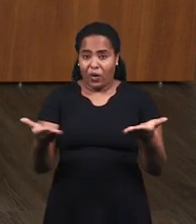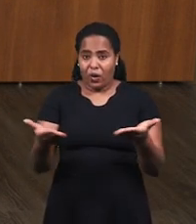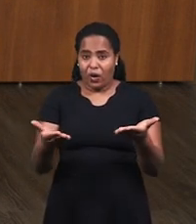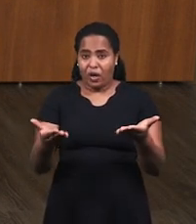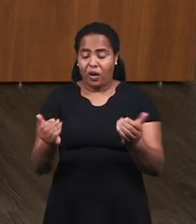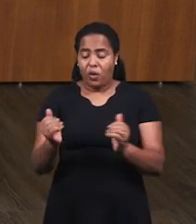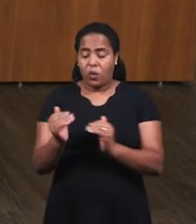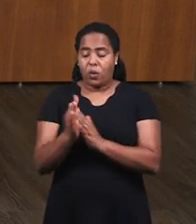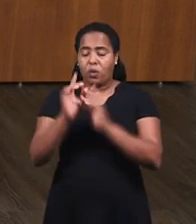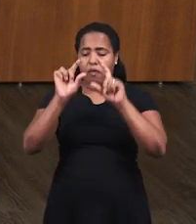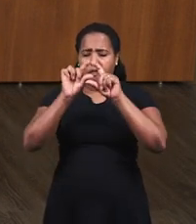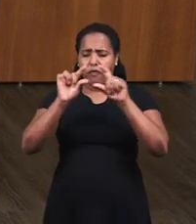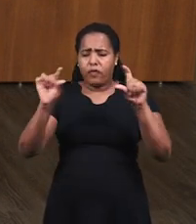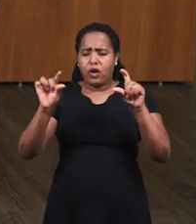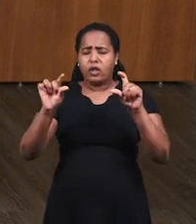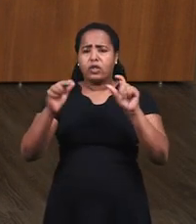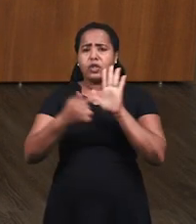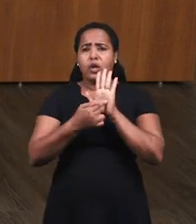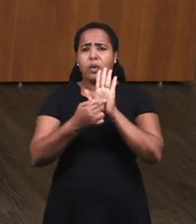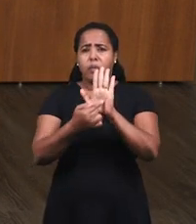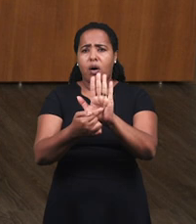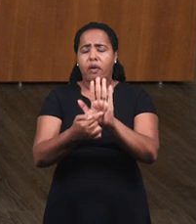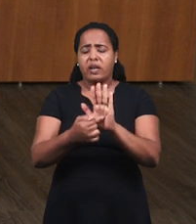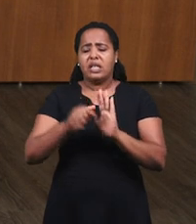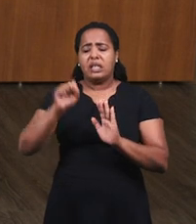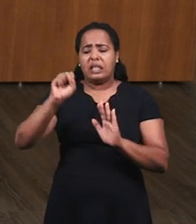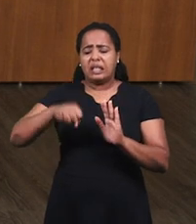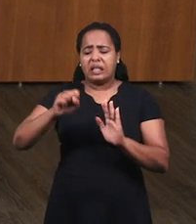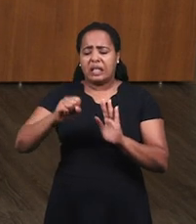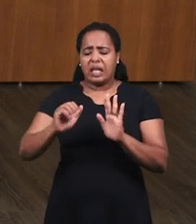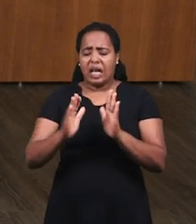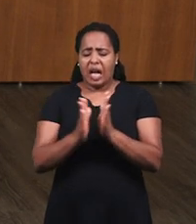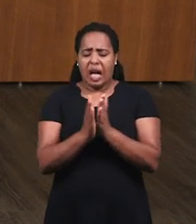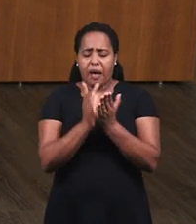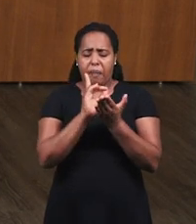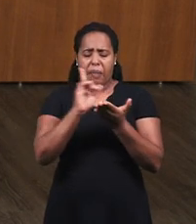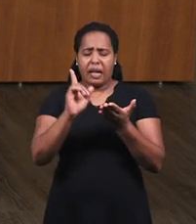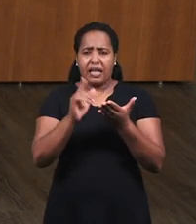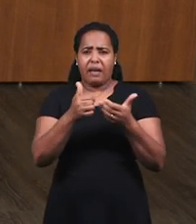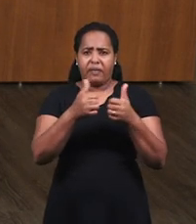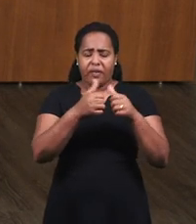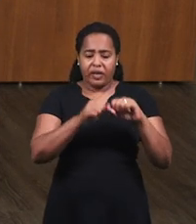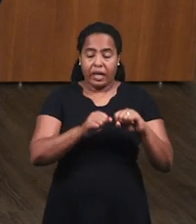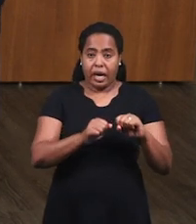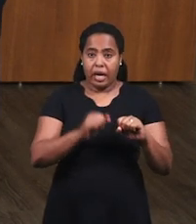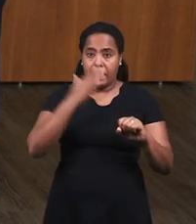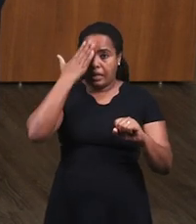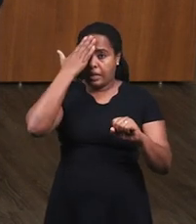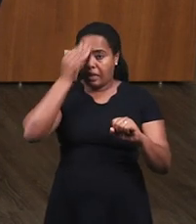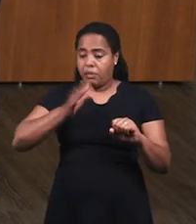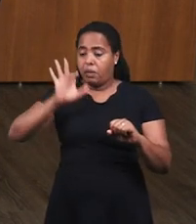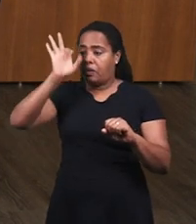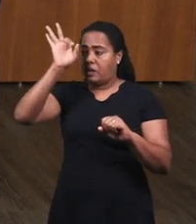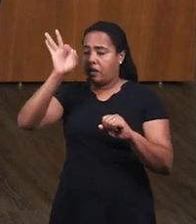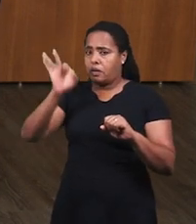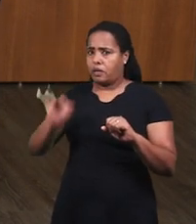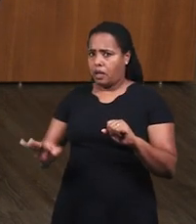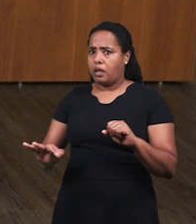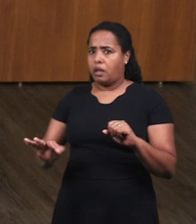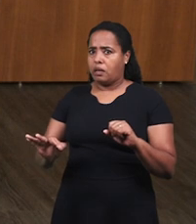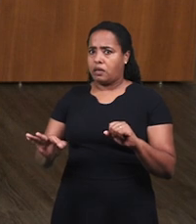И в этих стихах написано, что прибудет слово твое, мы знаем